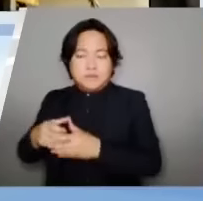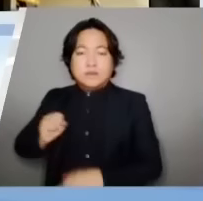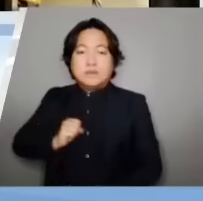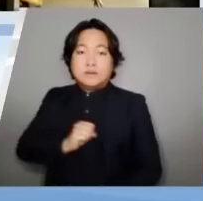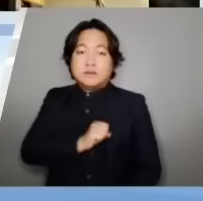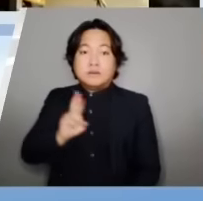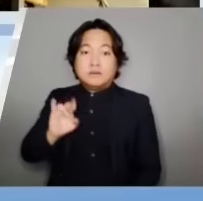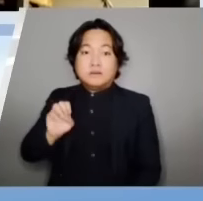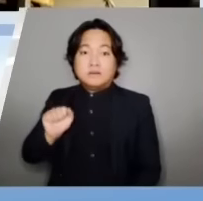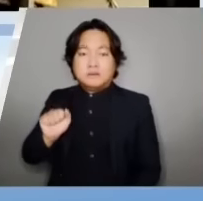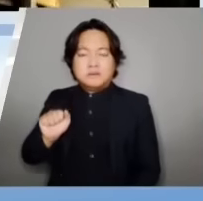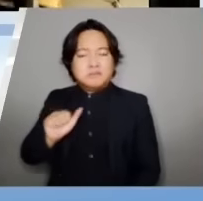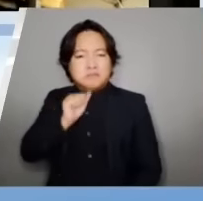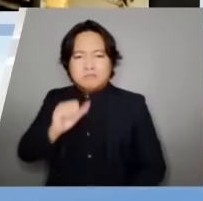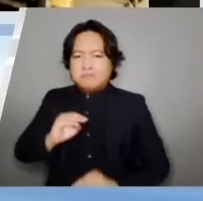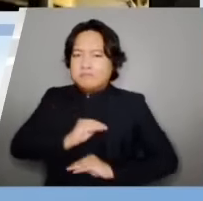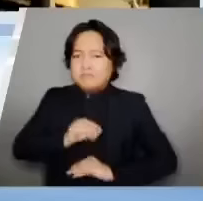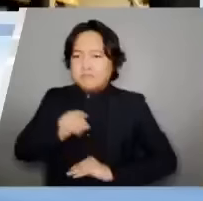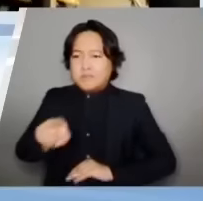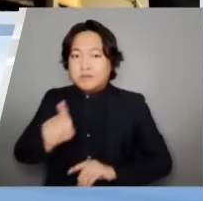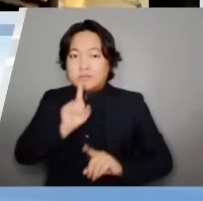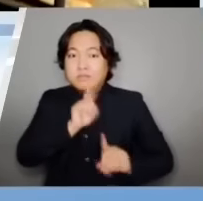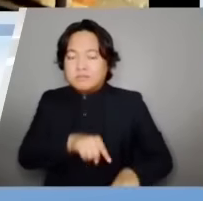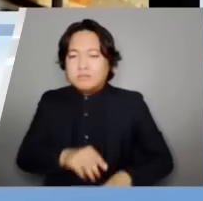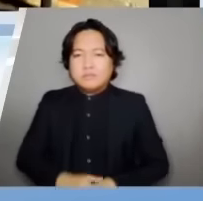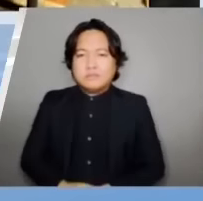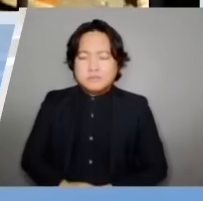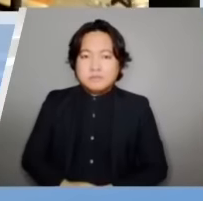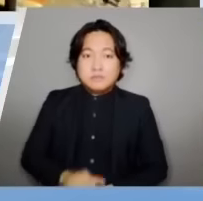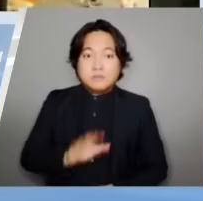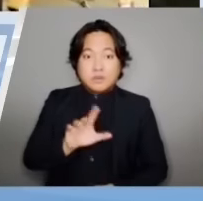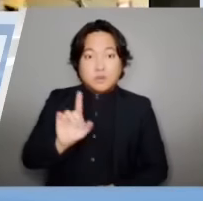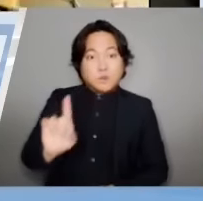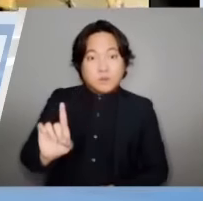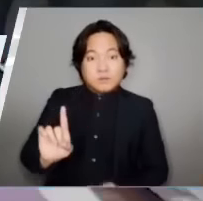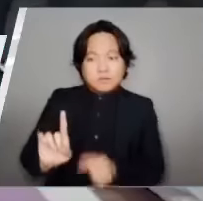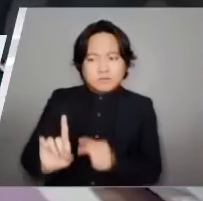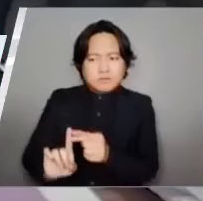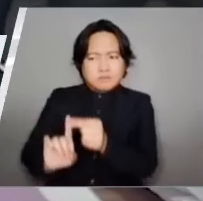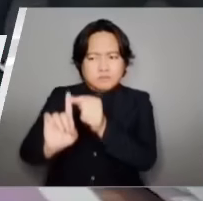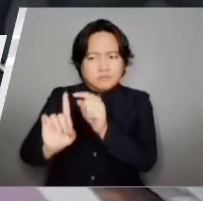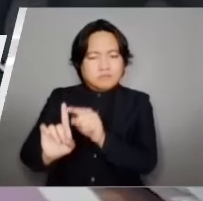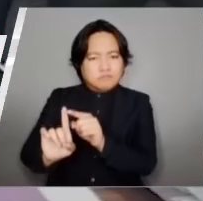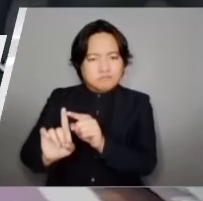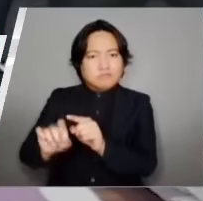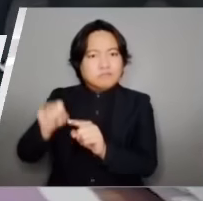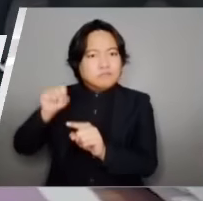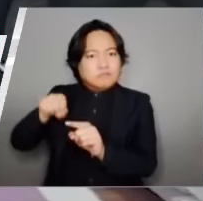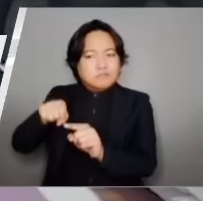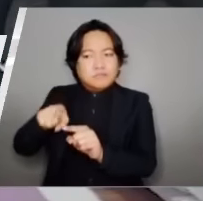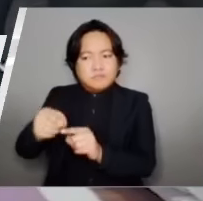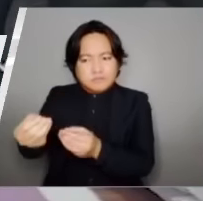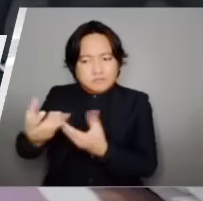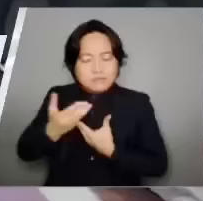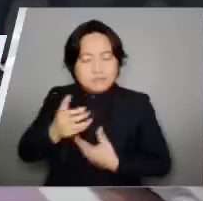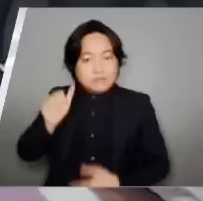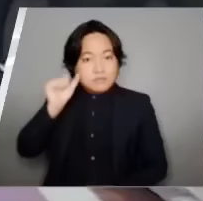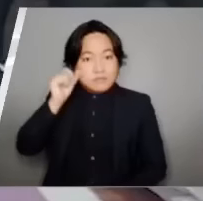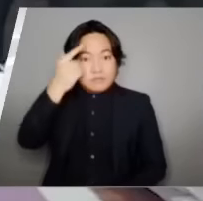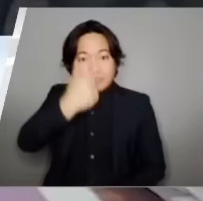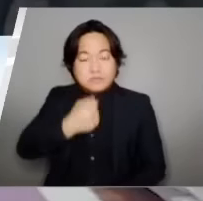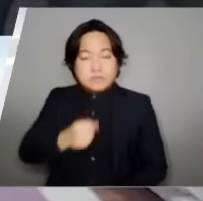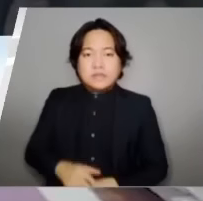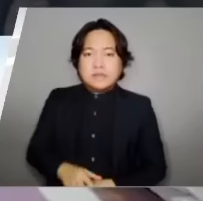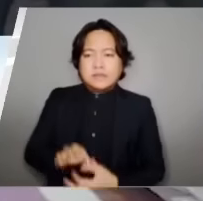satisfied. Pero there was one crucial personality confirmed by Guo Kuaping. This corroborates a theory